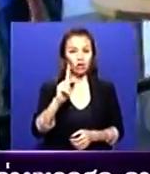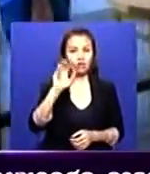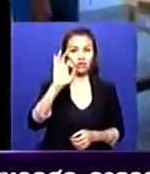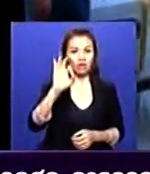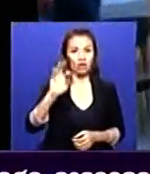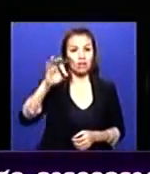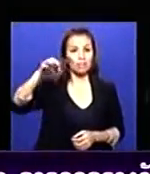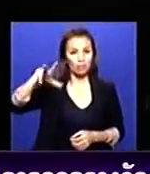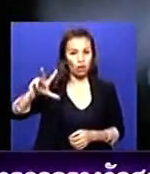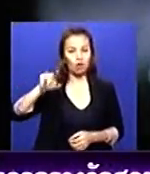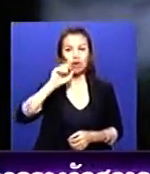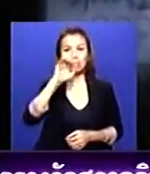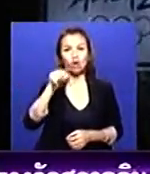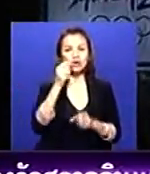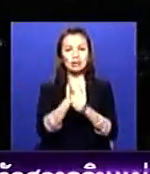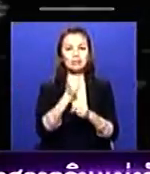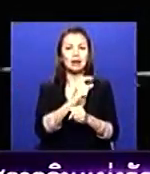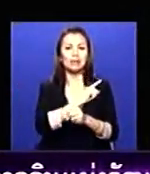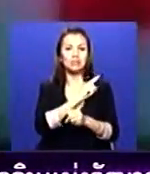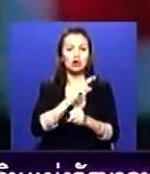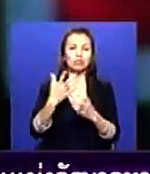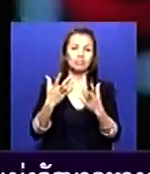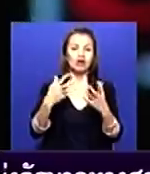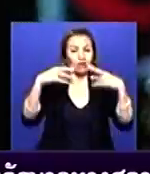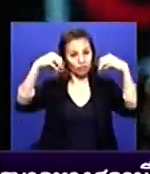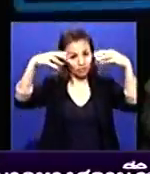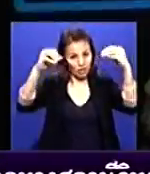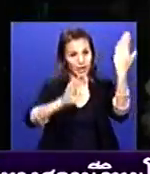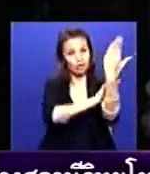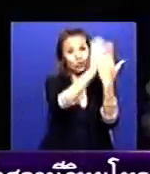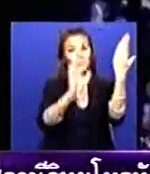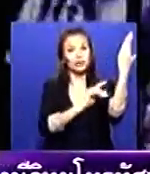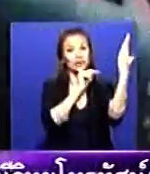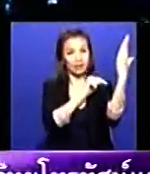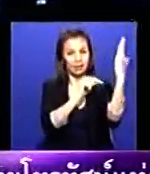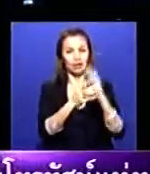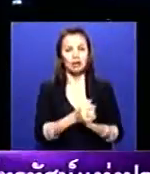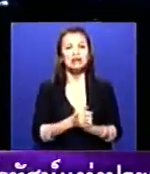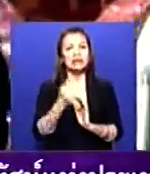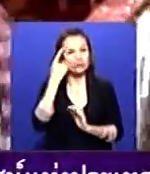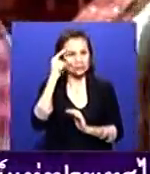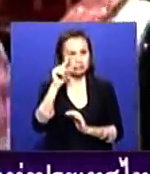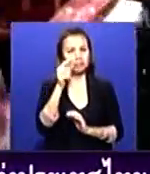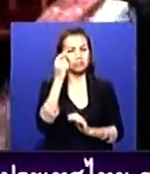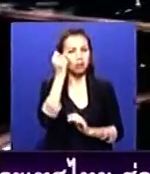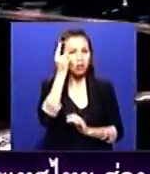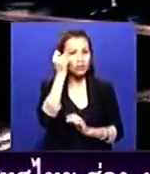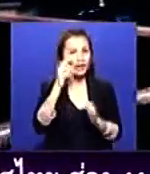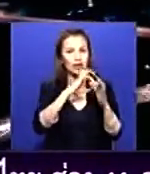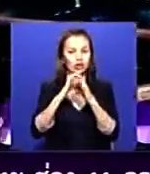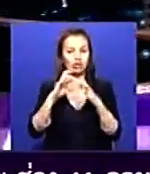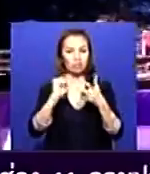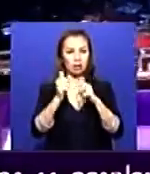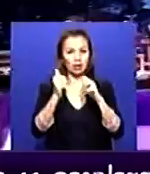หรือกฟผ.ในฐานะผู้ผลิตและจัดหาพลังงานไฟฟ้าให้กับประเทศได้ตระหนักถึงสถานการณ์พลังงานที่นับวันจะมีวิกฤตม